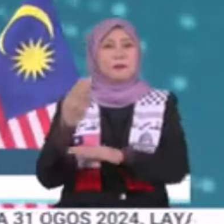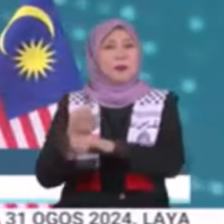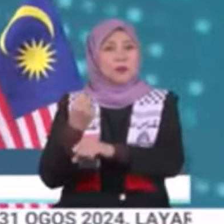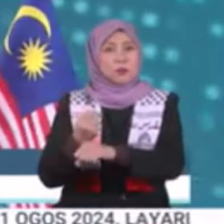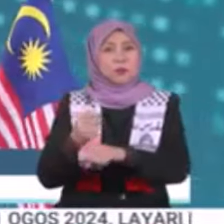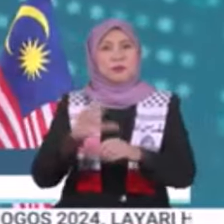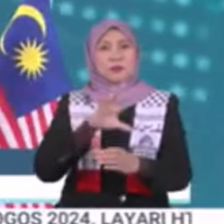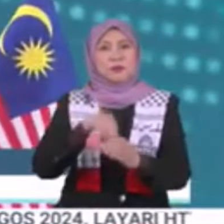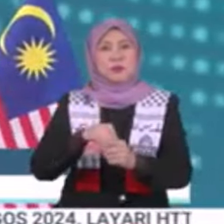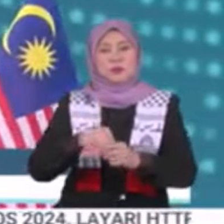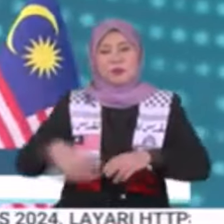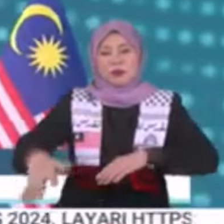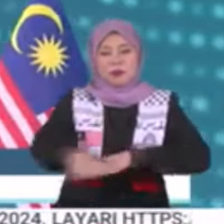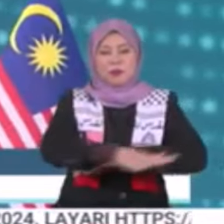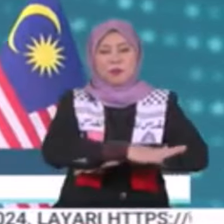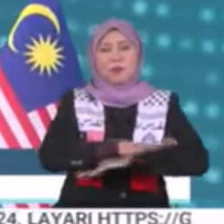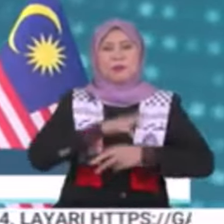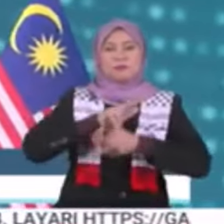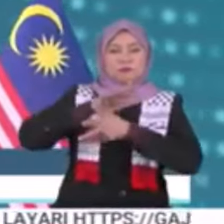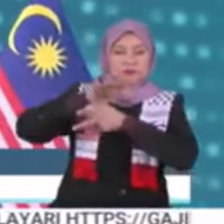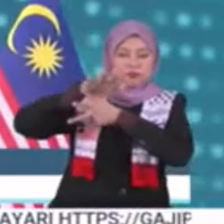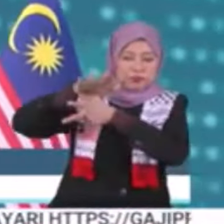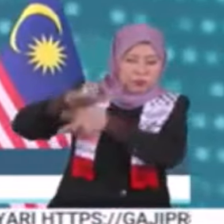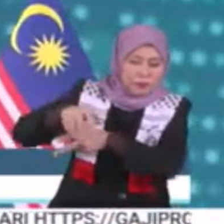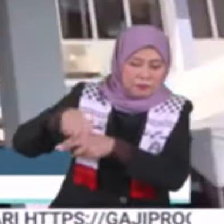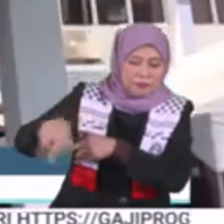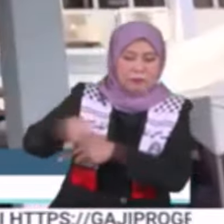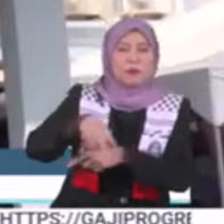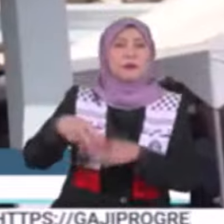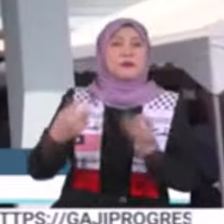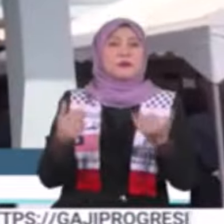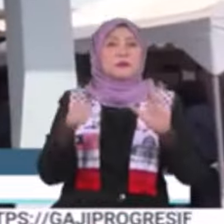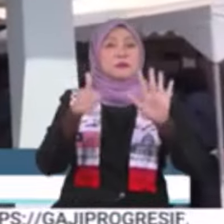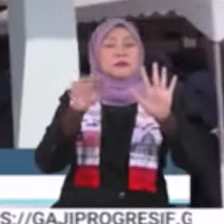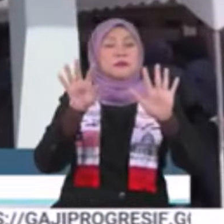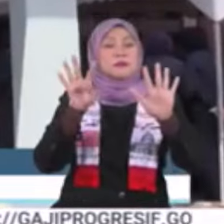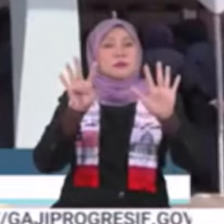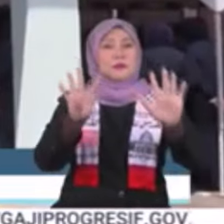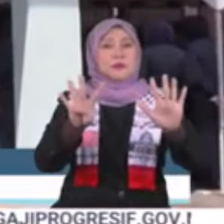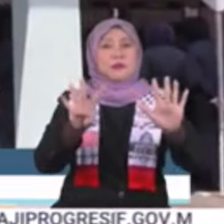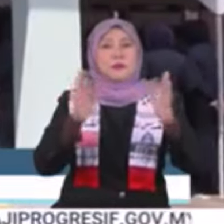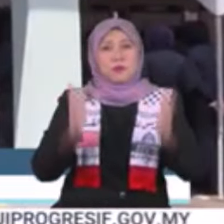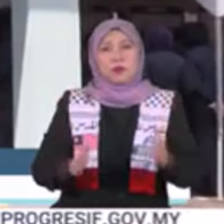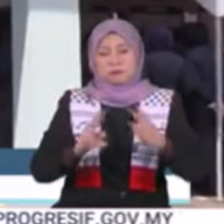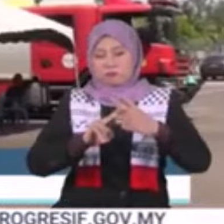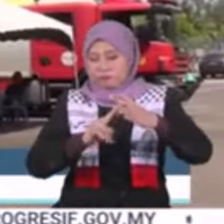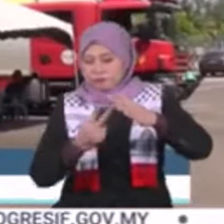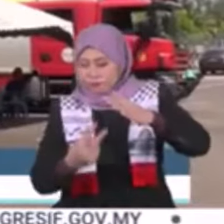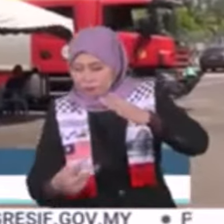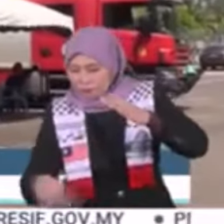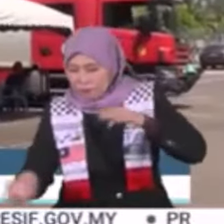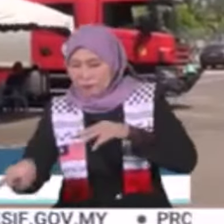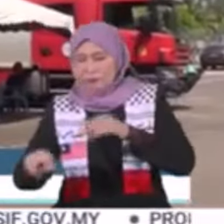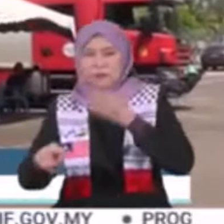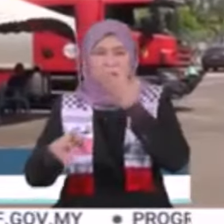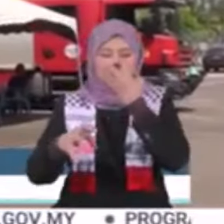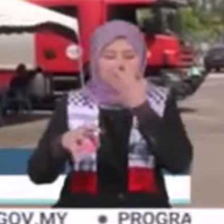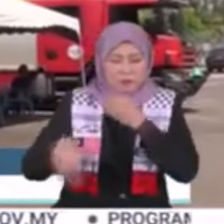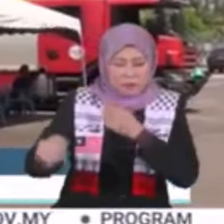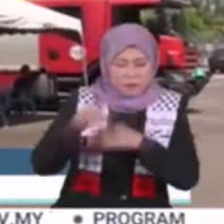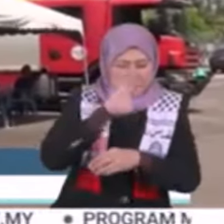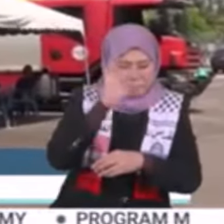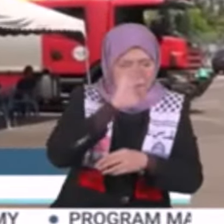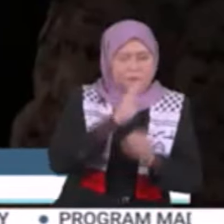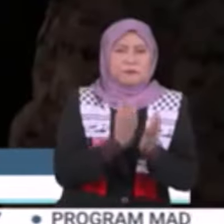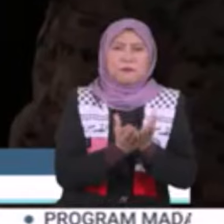nautika termasuk di laut dan udara. Sembilan penyelam Agensi Penguatkuasaan Maritim Malaysia mengesan kedudukan bot yang